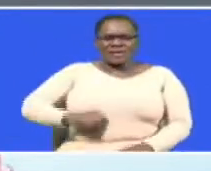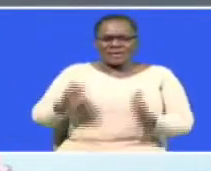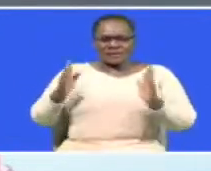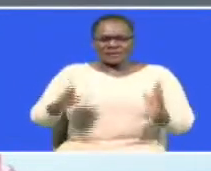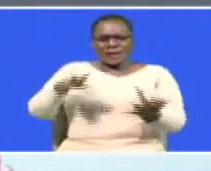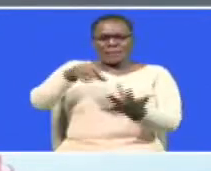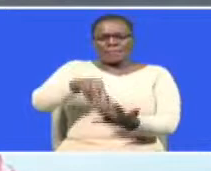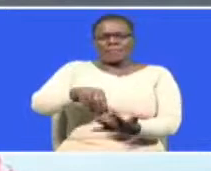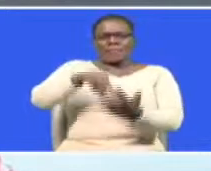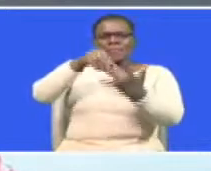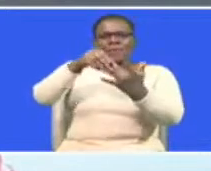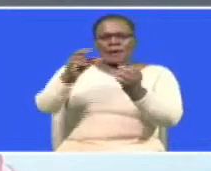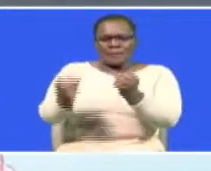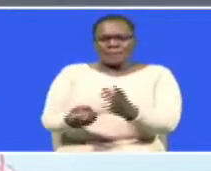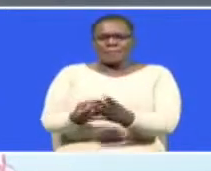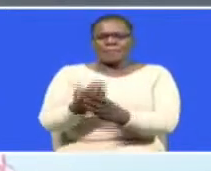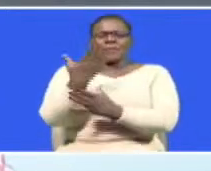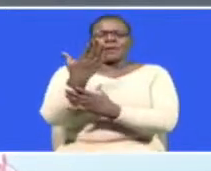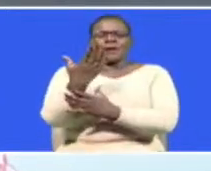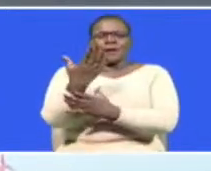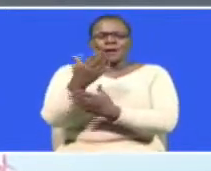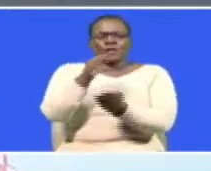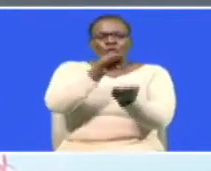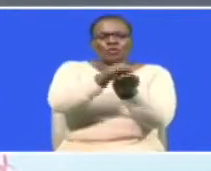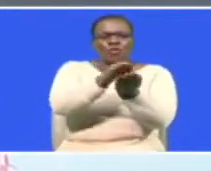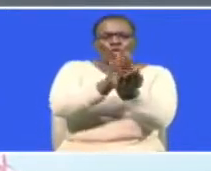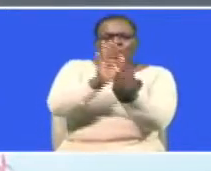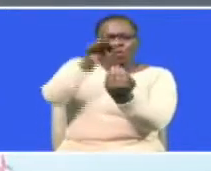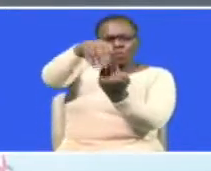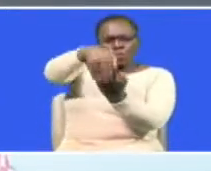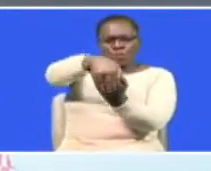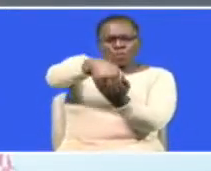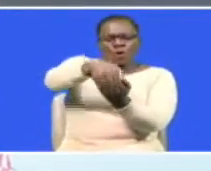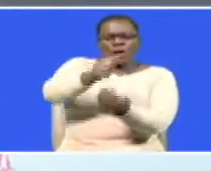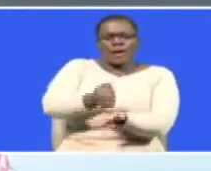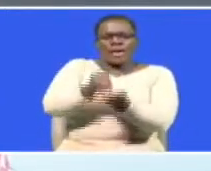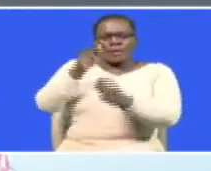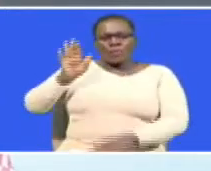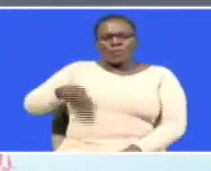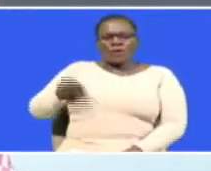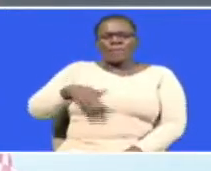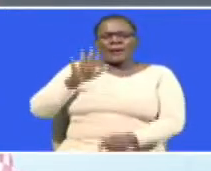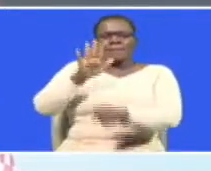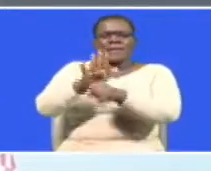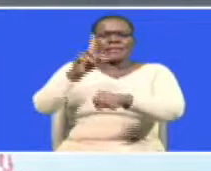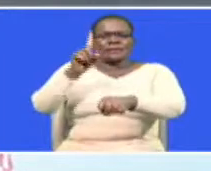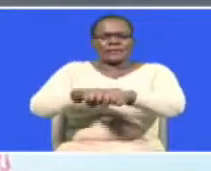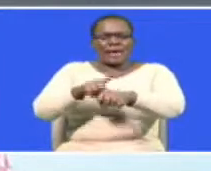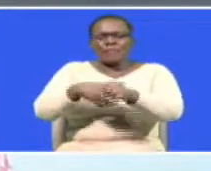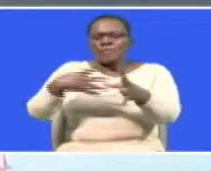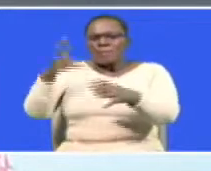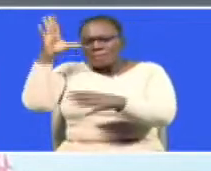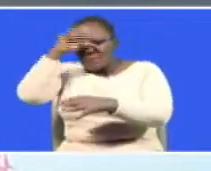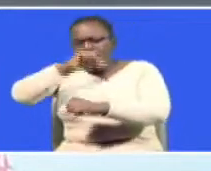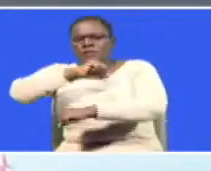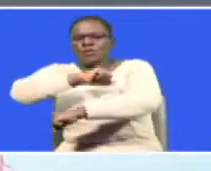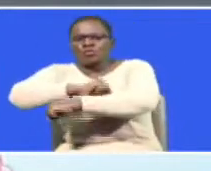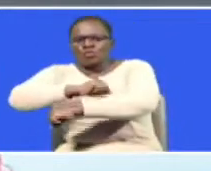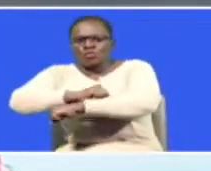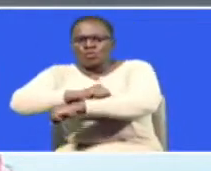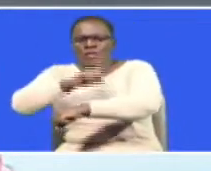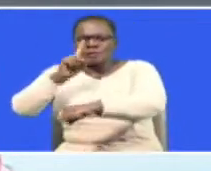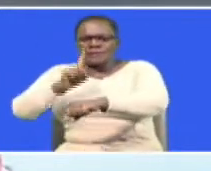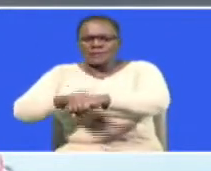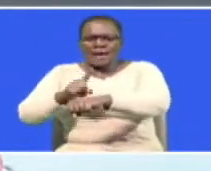Gloria Orwoba amezindua ghala la sodo ili kuwasaidia wasichana ambao mara nyingi wanakosa kwenda shuleni wakiwa